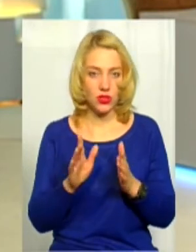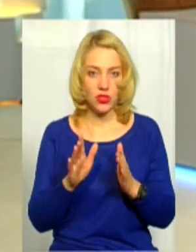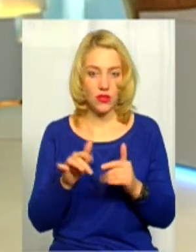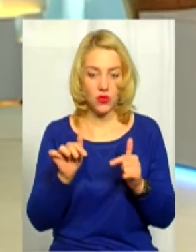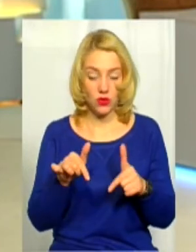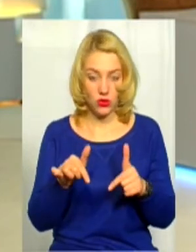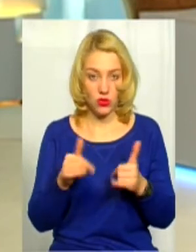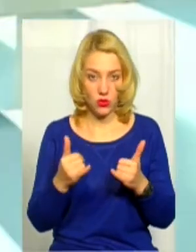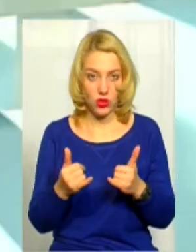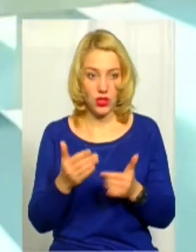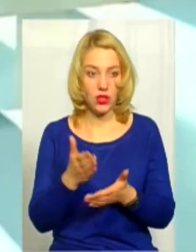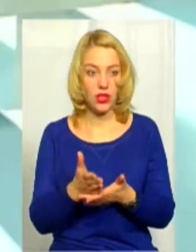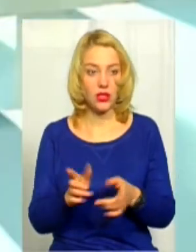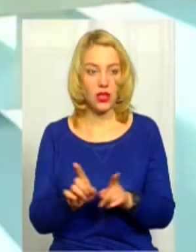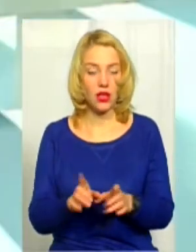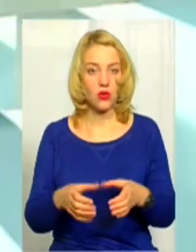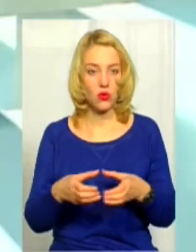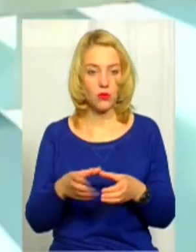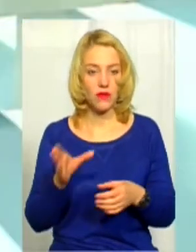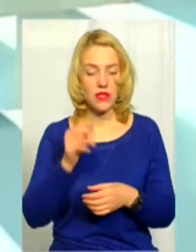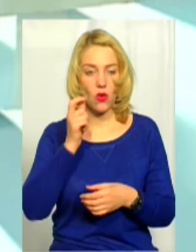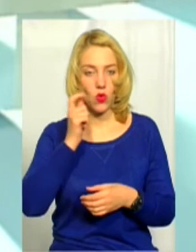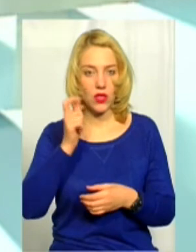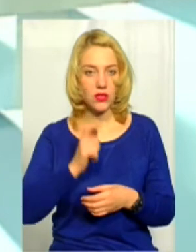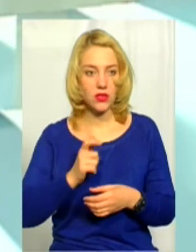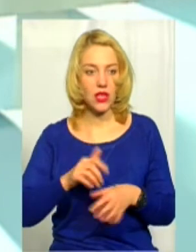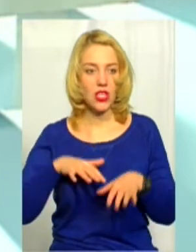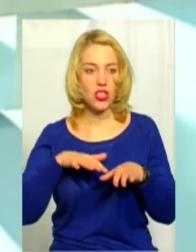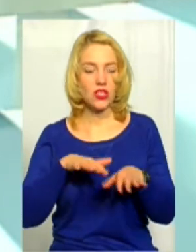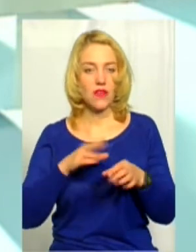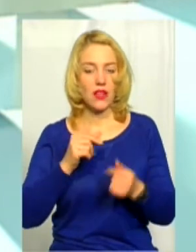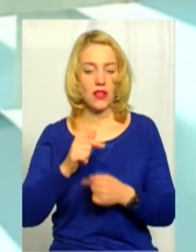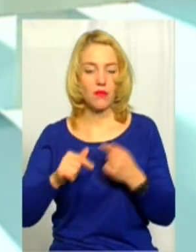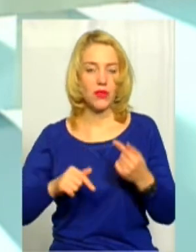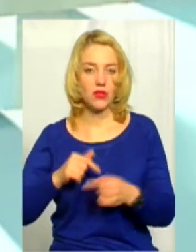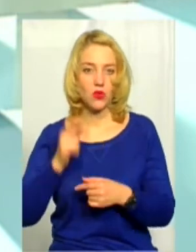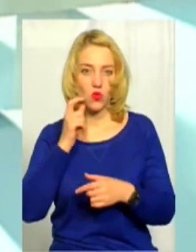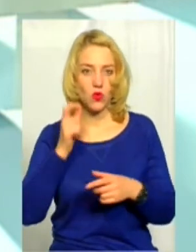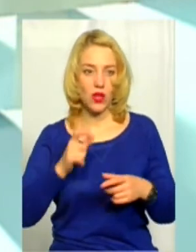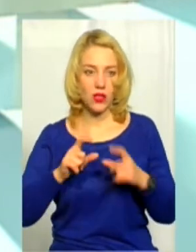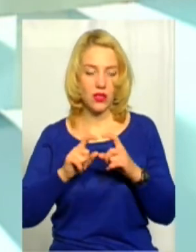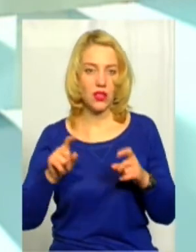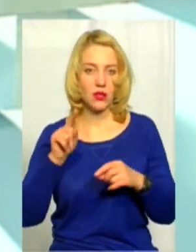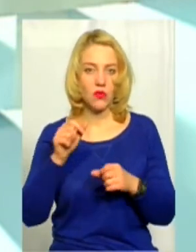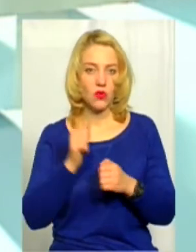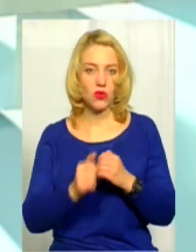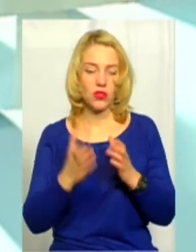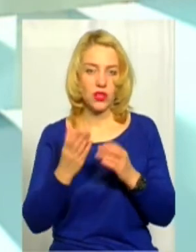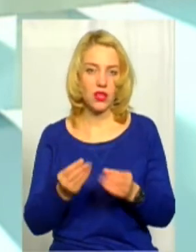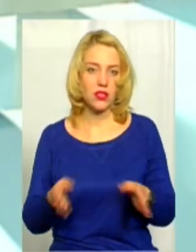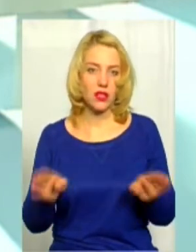подивіться лише сьогодні є така група всеукраїнська «Швейний бізнес України». подивіться, там кожен день закриваються